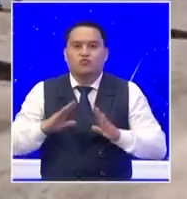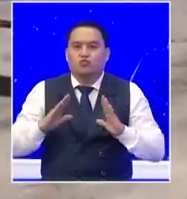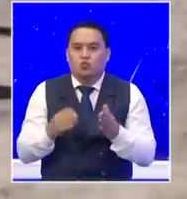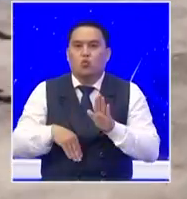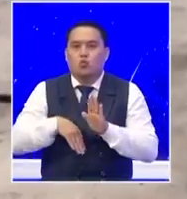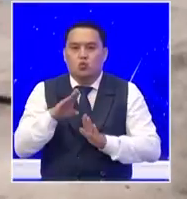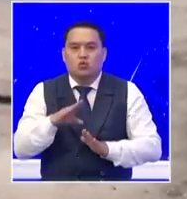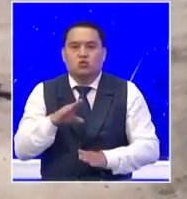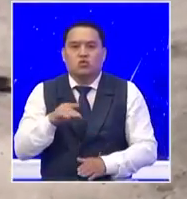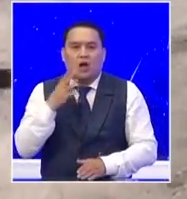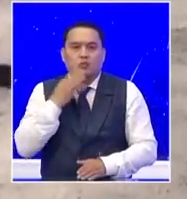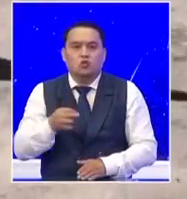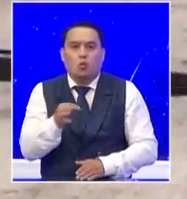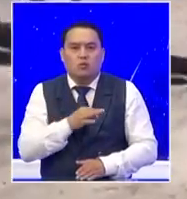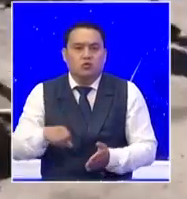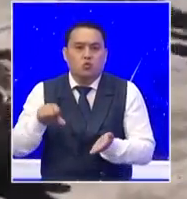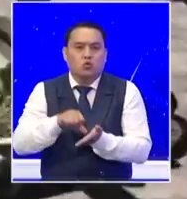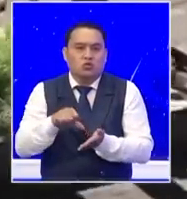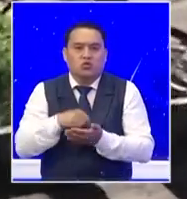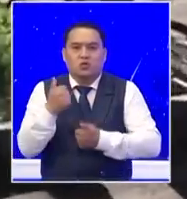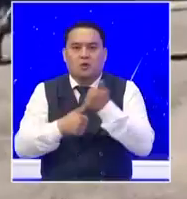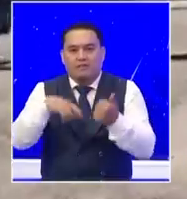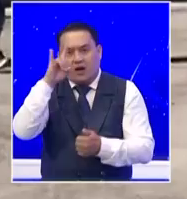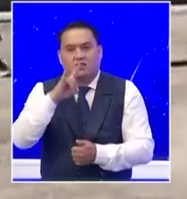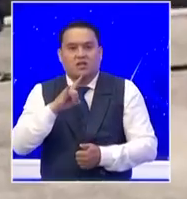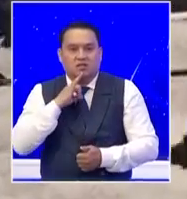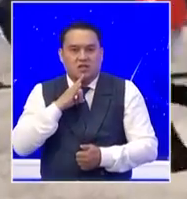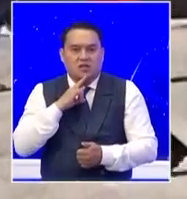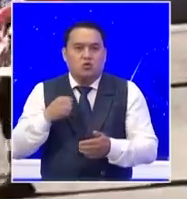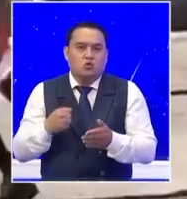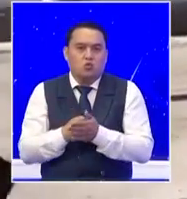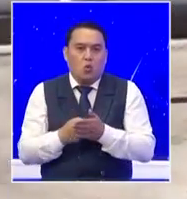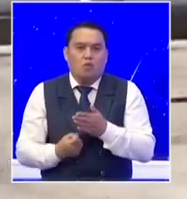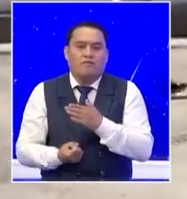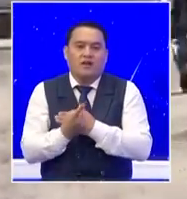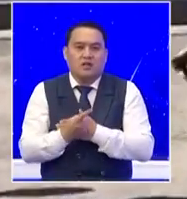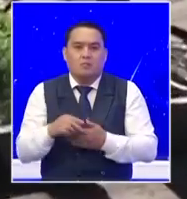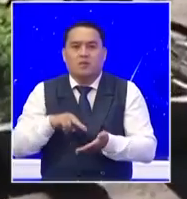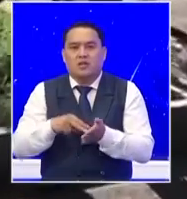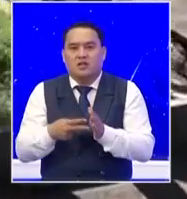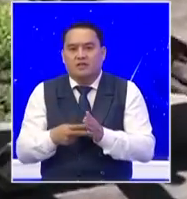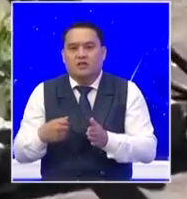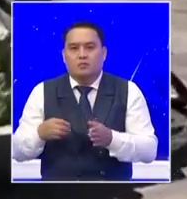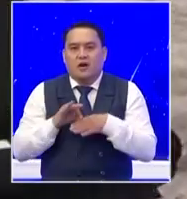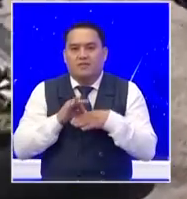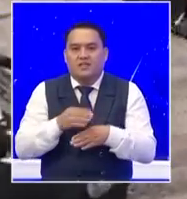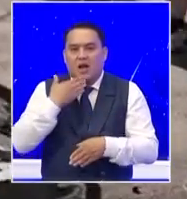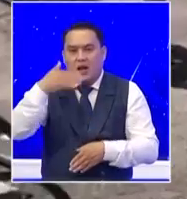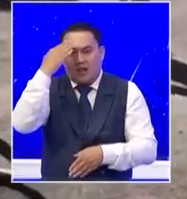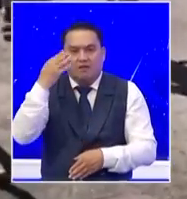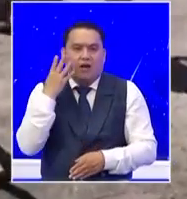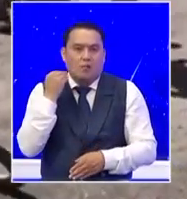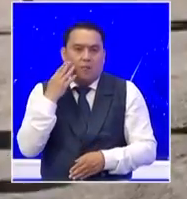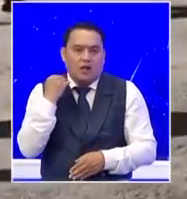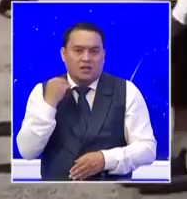ситуация улучшится, то юниоры ЖТСУ примут участие в чемпионате Казахстана. До возникновения пандемии состязания планировали провести летом в